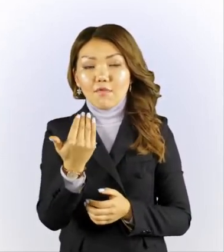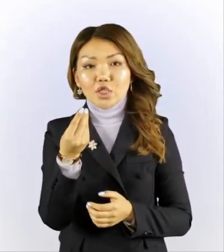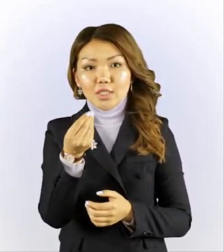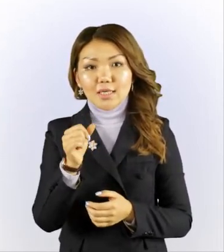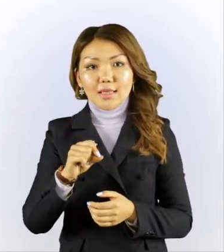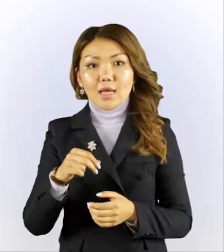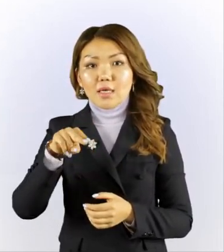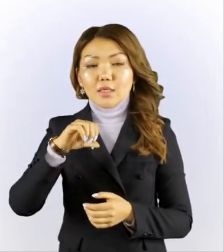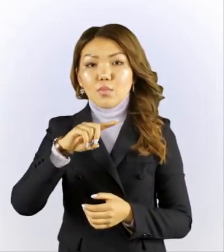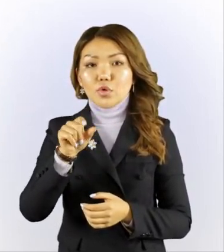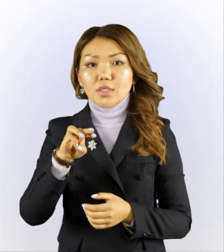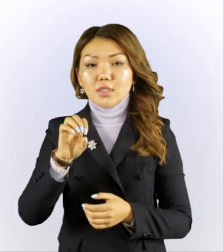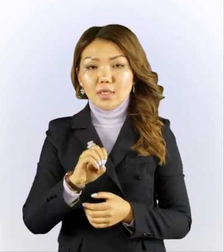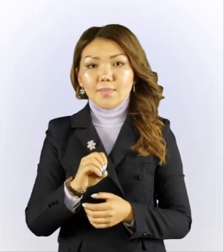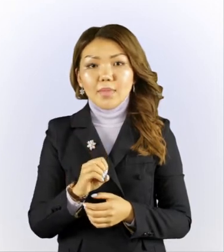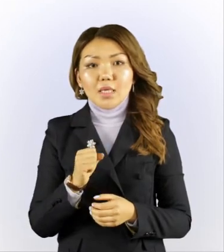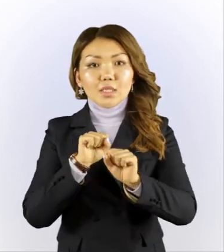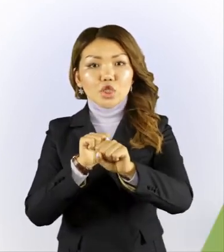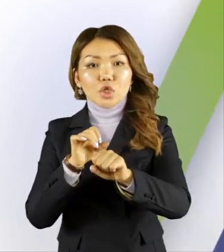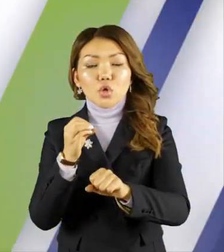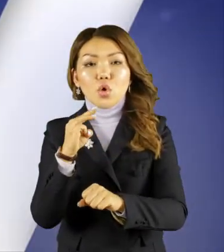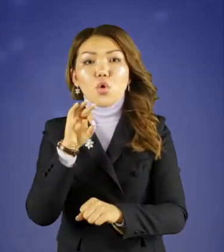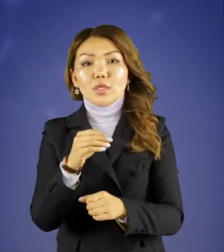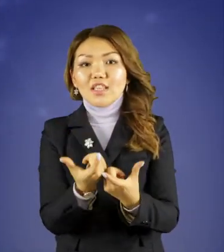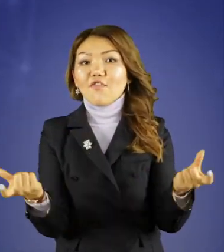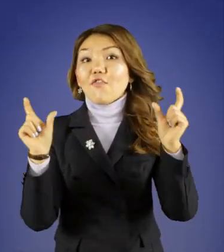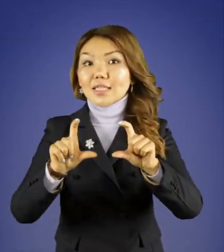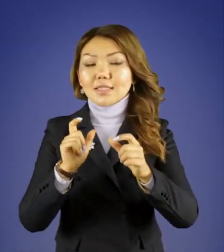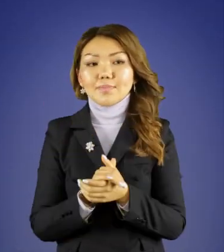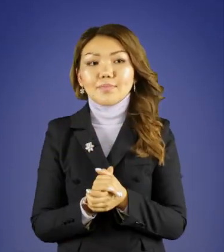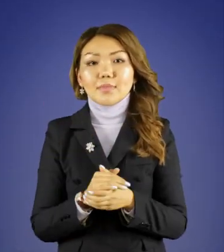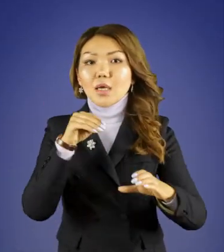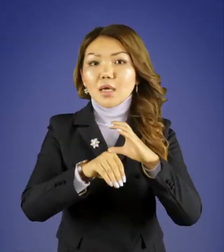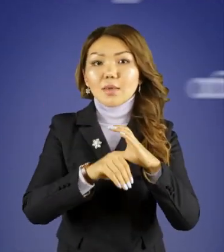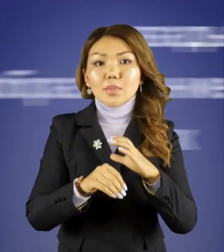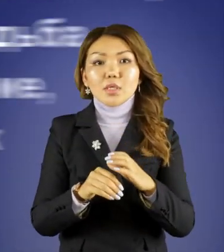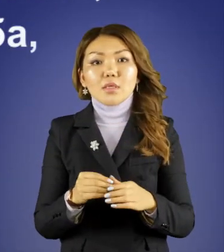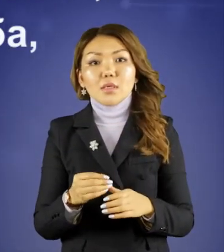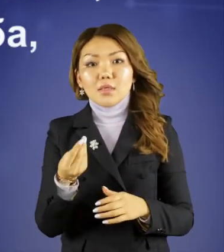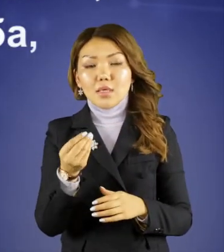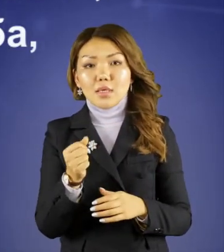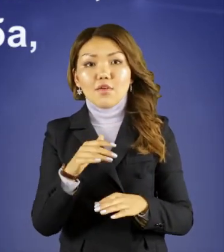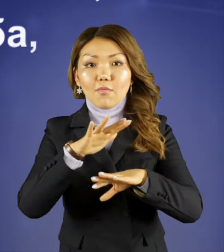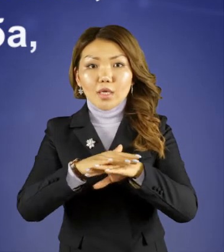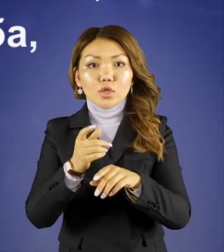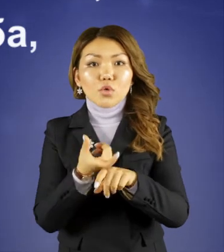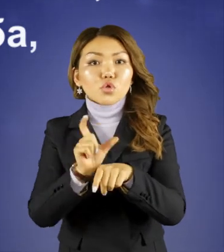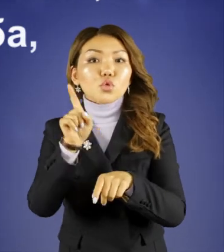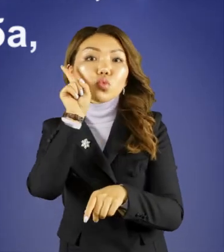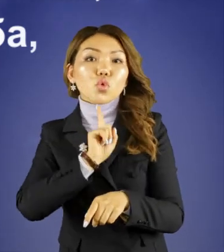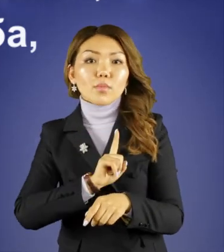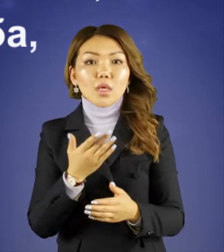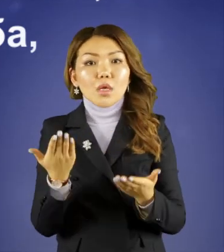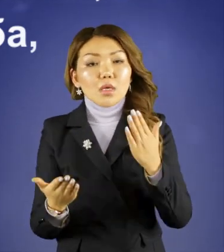депозите защищены еще и от инфляции. Копить деньги на банковском депозите психологически удобно, ведь если